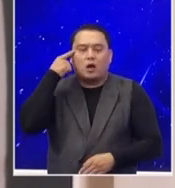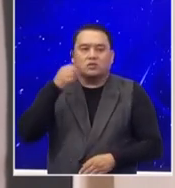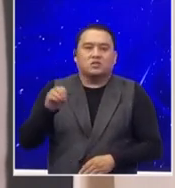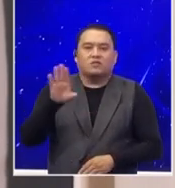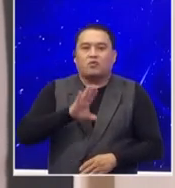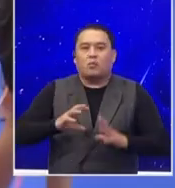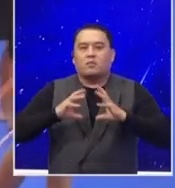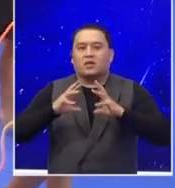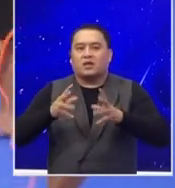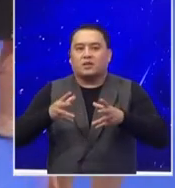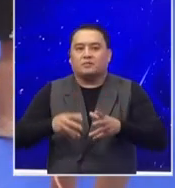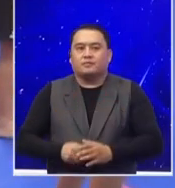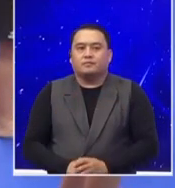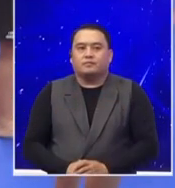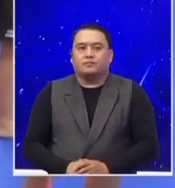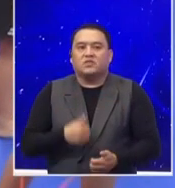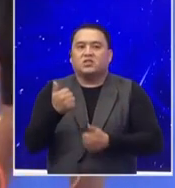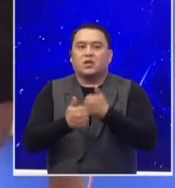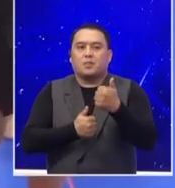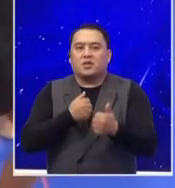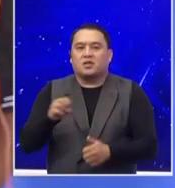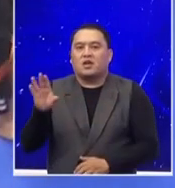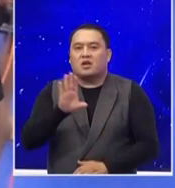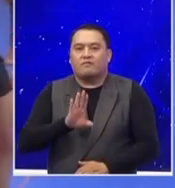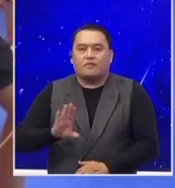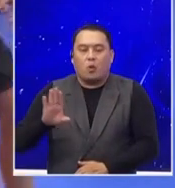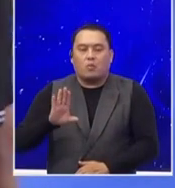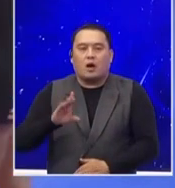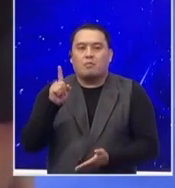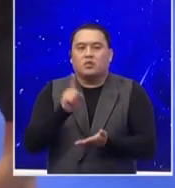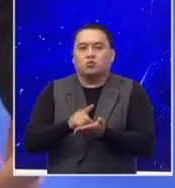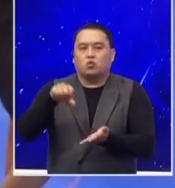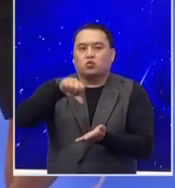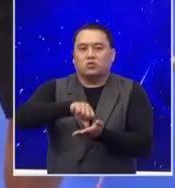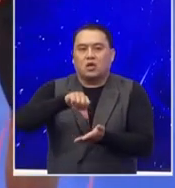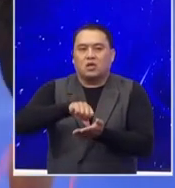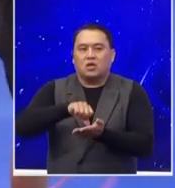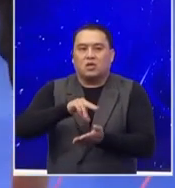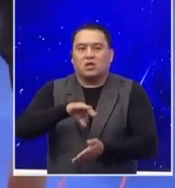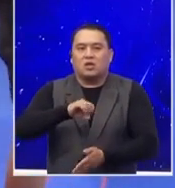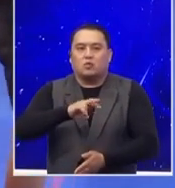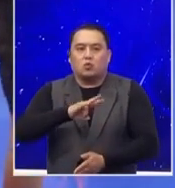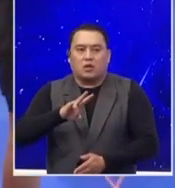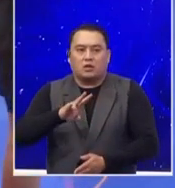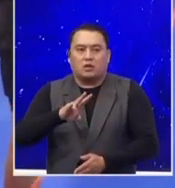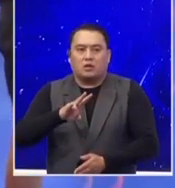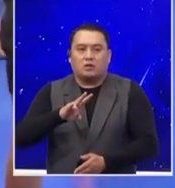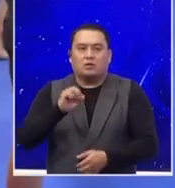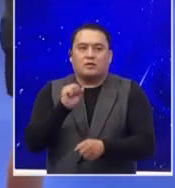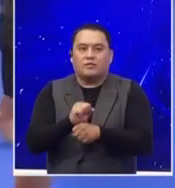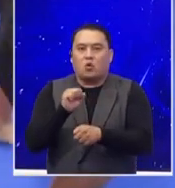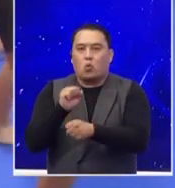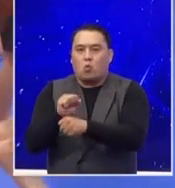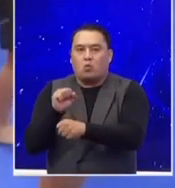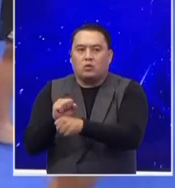Европы и мира. Чемпионат Европы, где должен был принять участие Еркебулан Бейсембаев. Вот подорвались в основном его